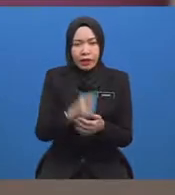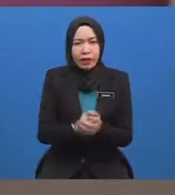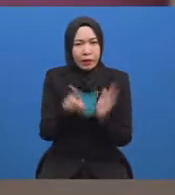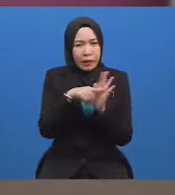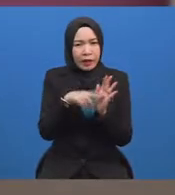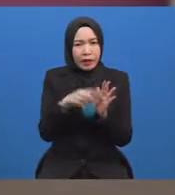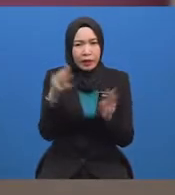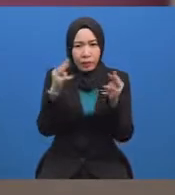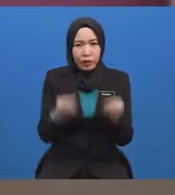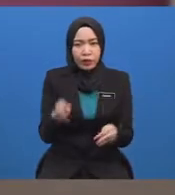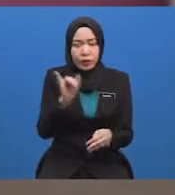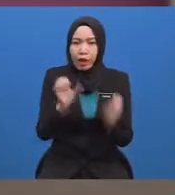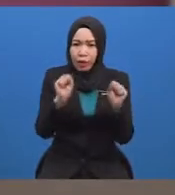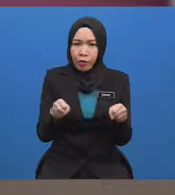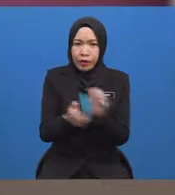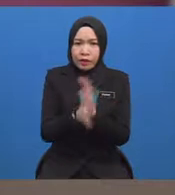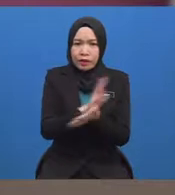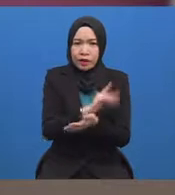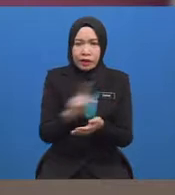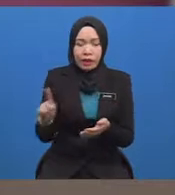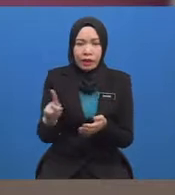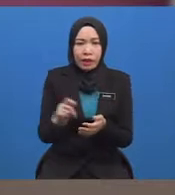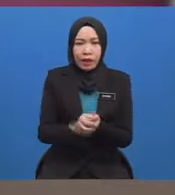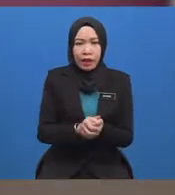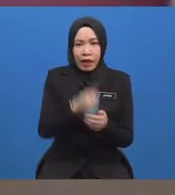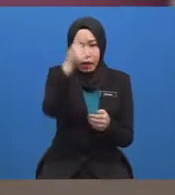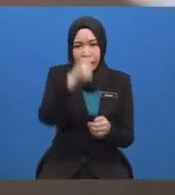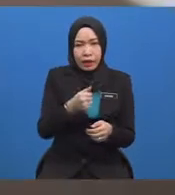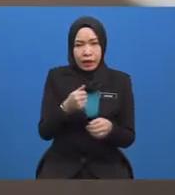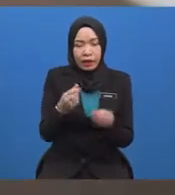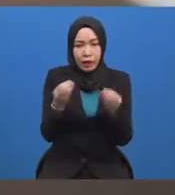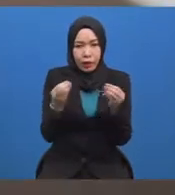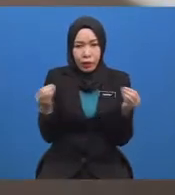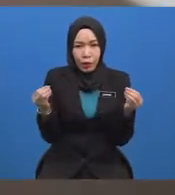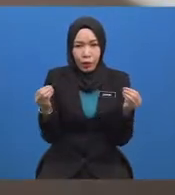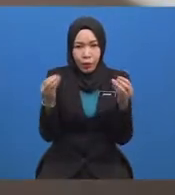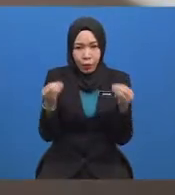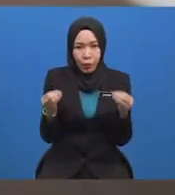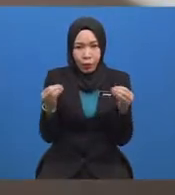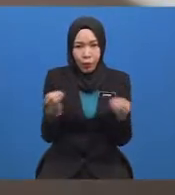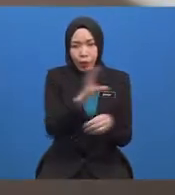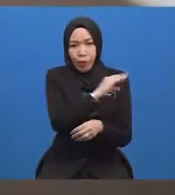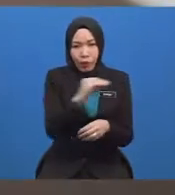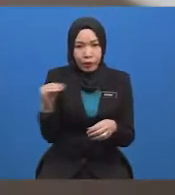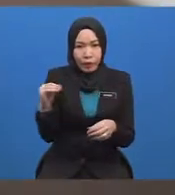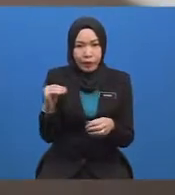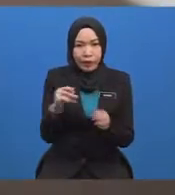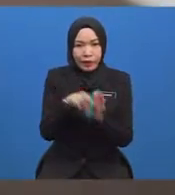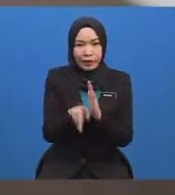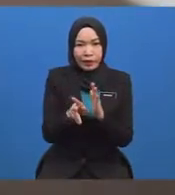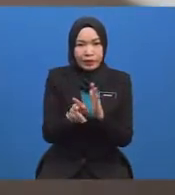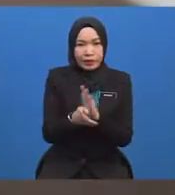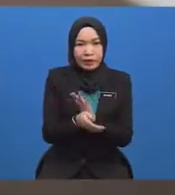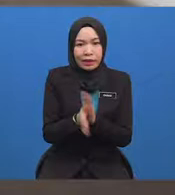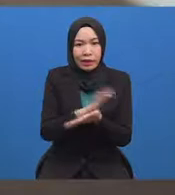resiko tanah runtuh dan aliran lumpur Selain itu fenomena alam